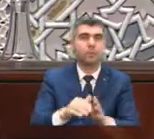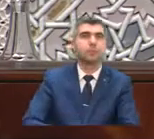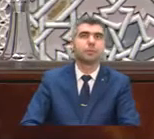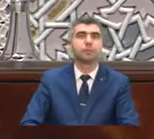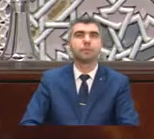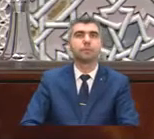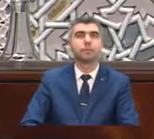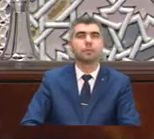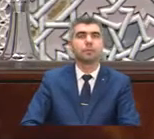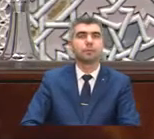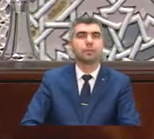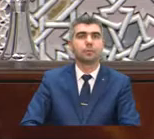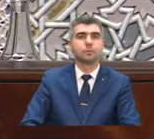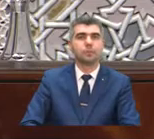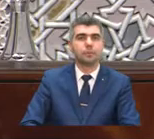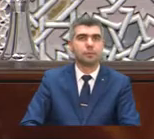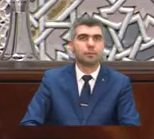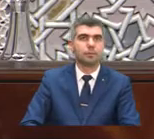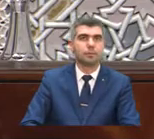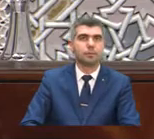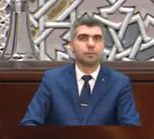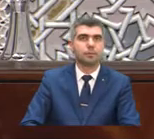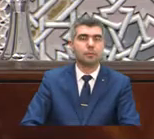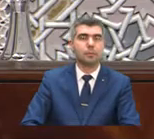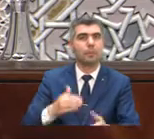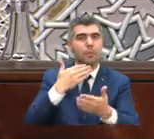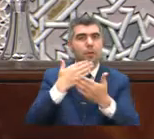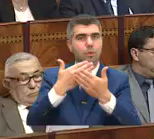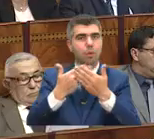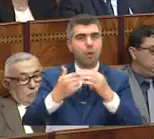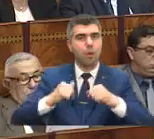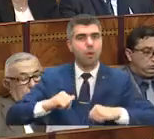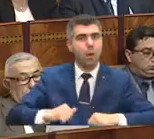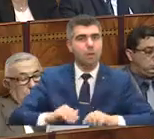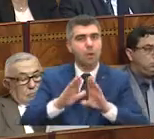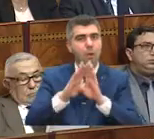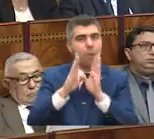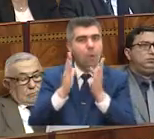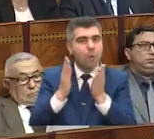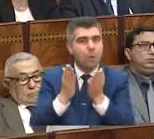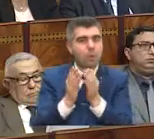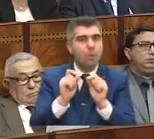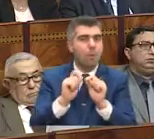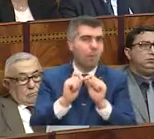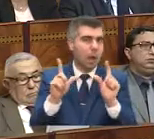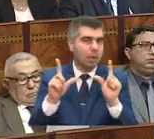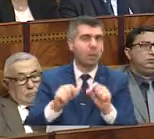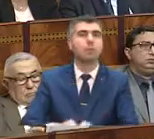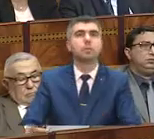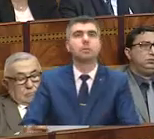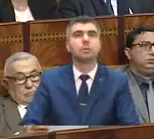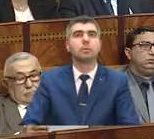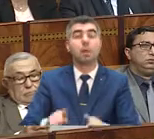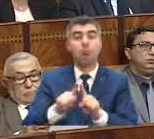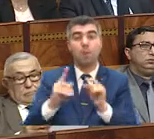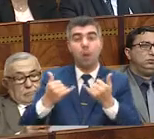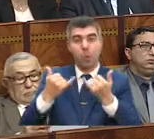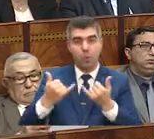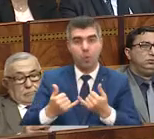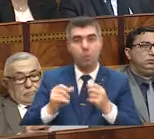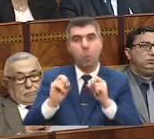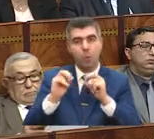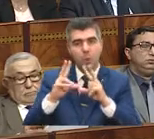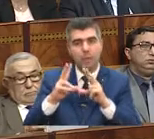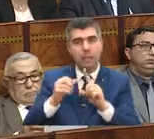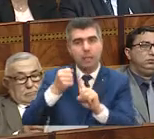سيد نائب محترم. شكرا سيد الوزير على كل هذه الايضاحات. اذا اليوم السيد الوزير سيتم الشروع الفعلي في اجراءات